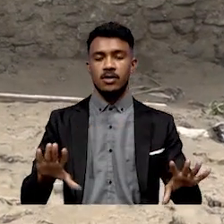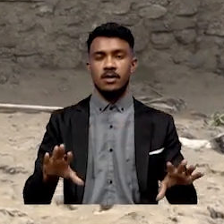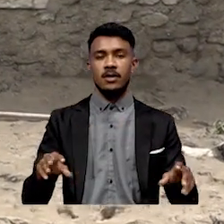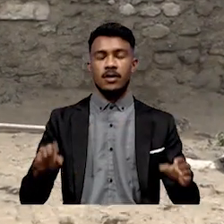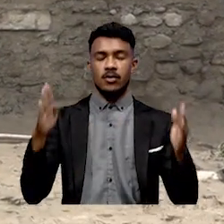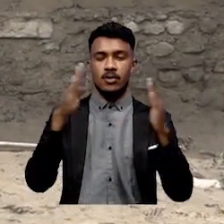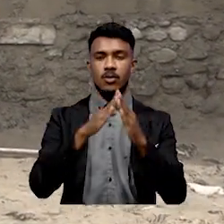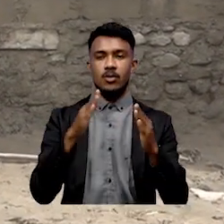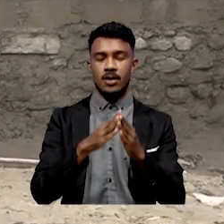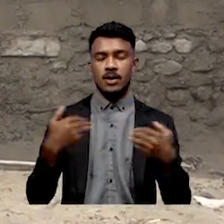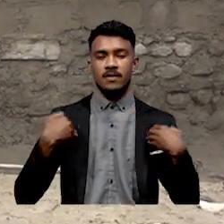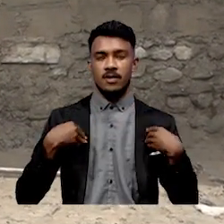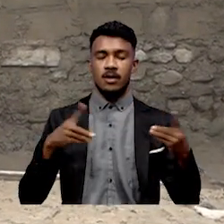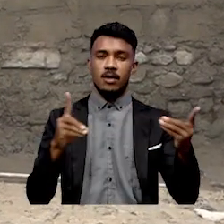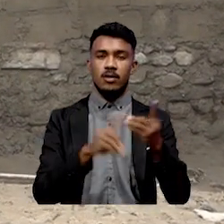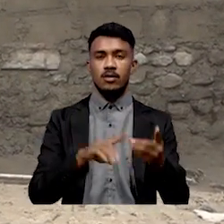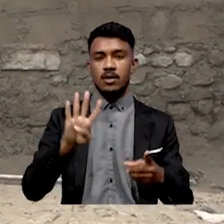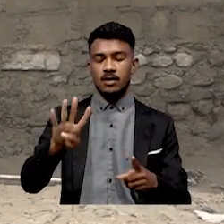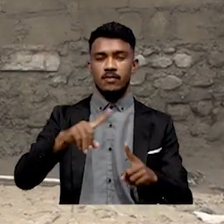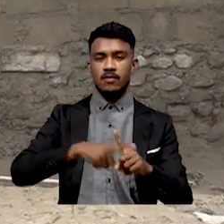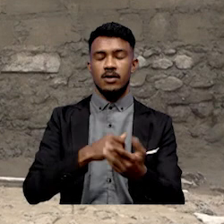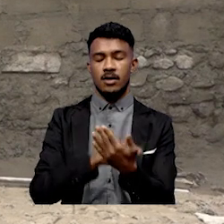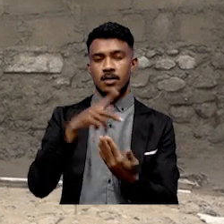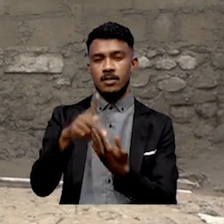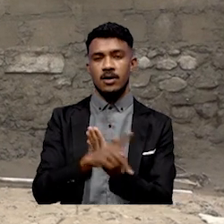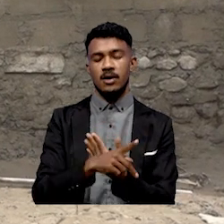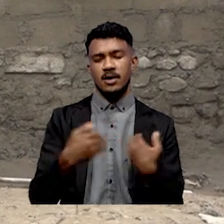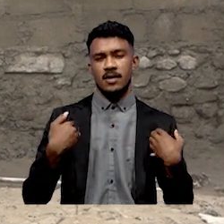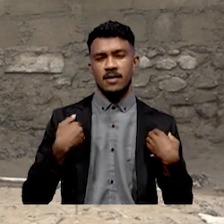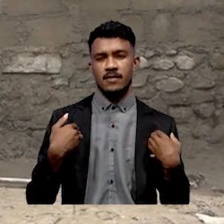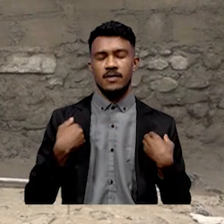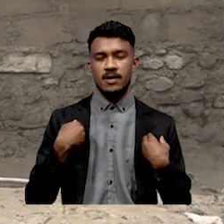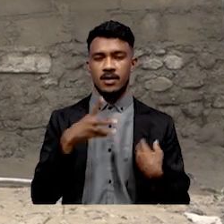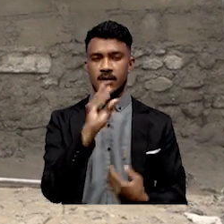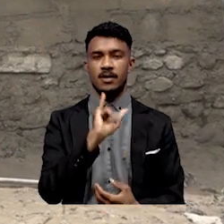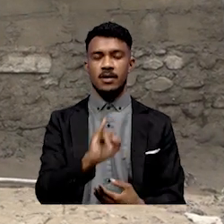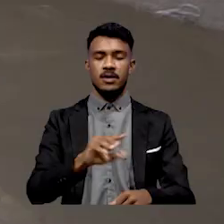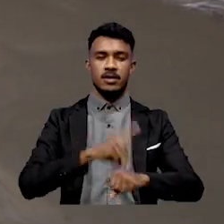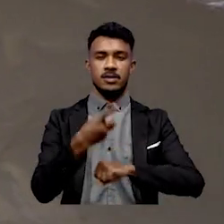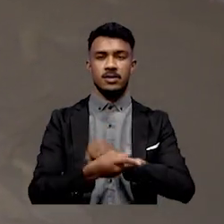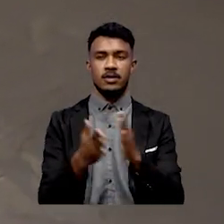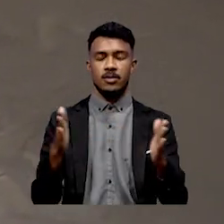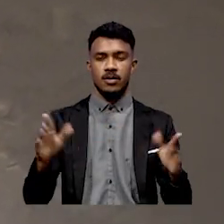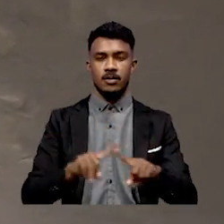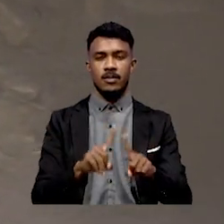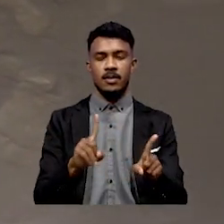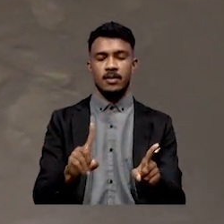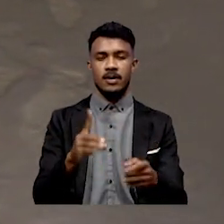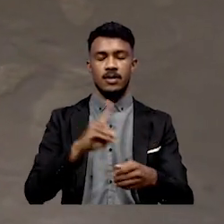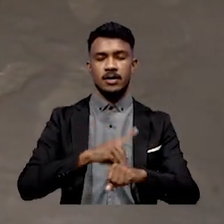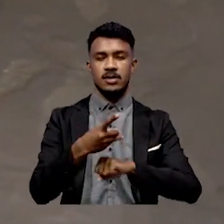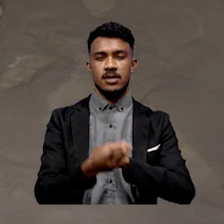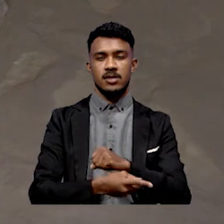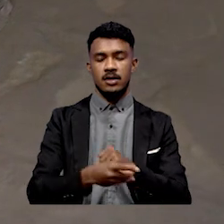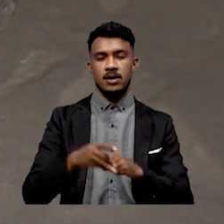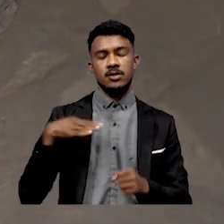abril tinan uluk baing hira kontese inunda sambot iha kapital Dili. Hafoin kalamida di botne senyora Maria